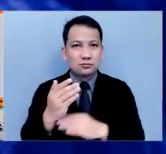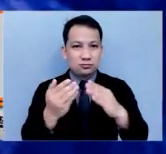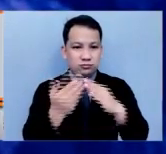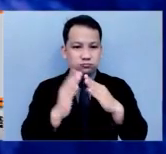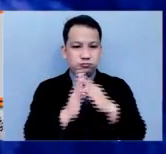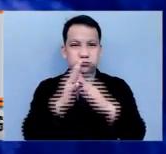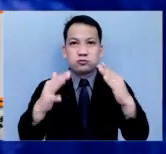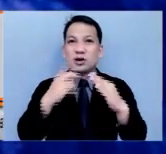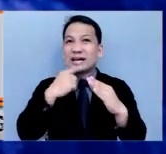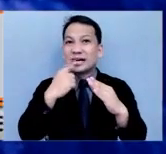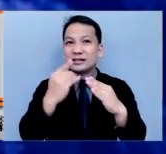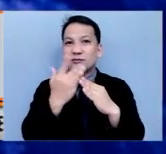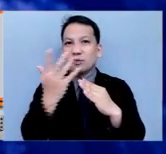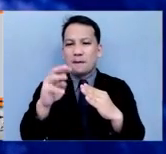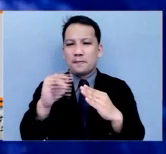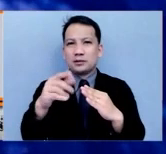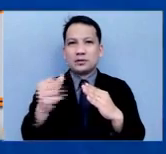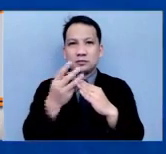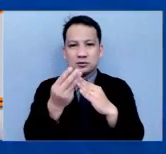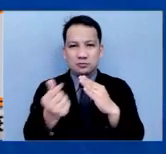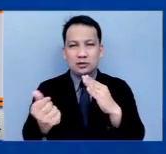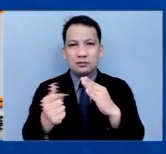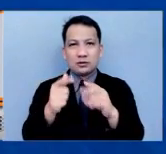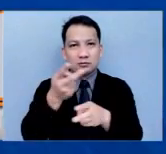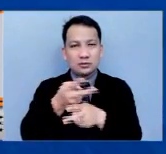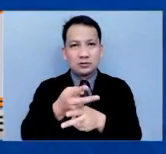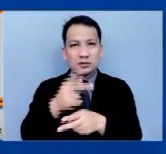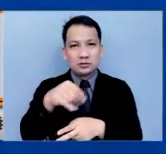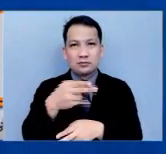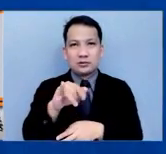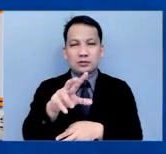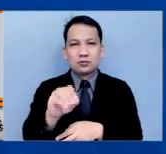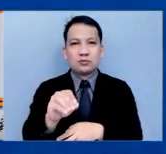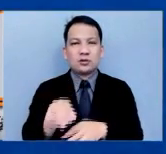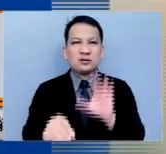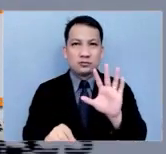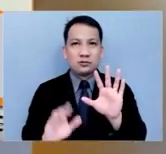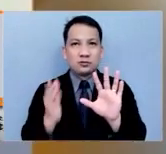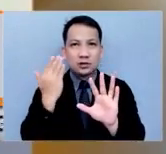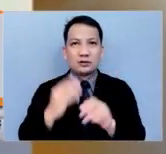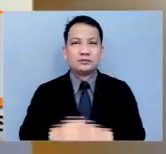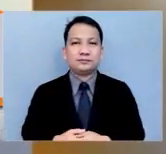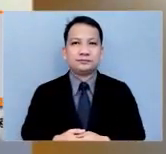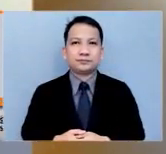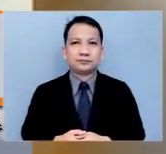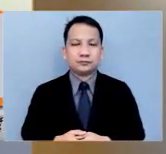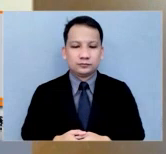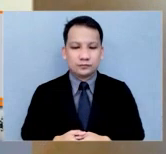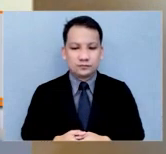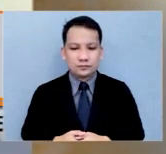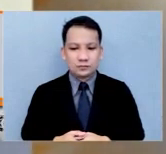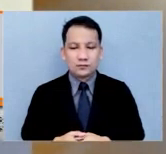sa crater ng bulkan pero nawala rin sa huling monitoring ng FIVOX kaninang alas 5 ng umaga. Makapal na usok pa rin na